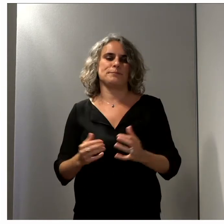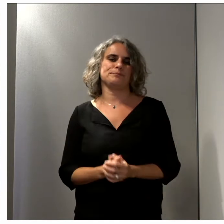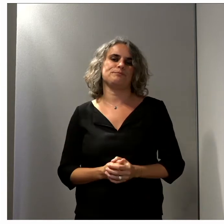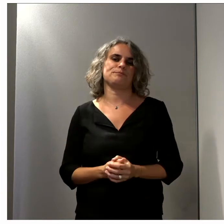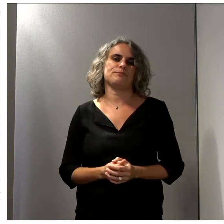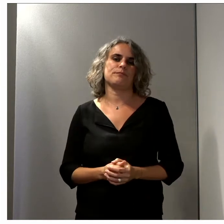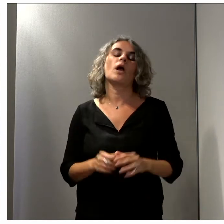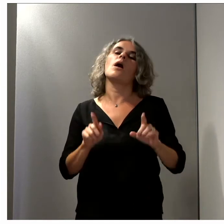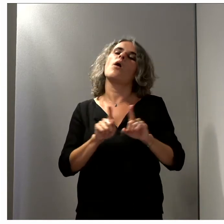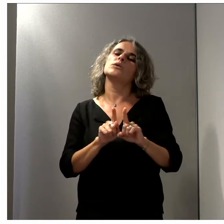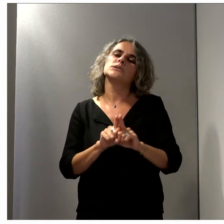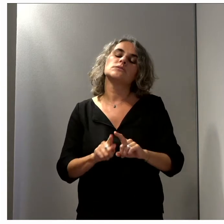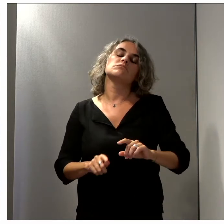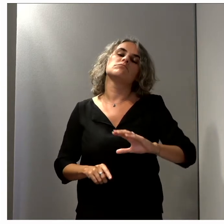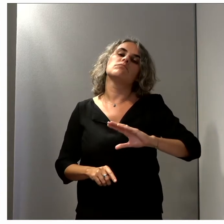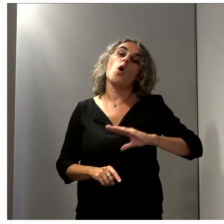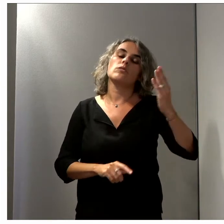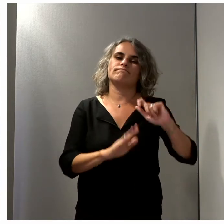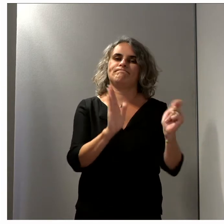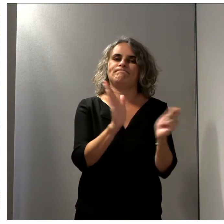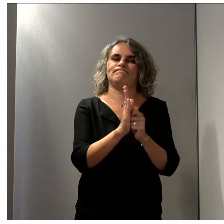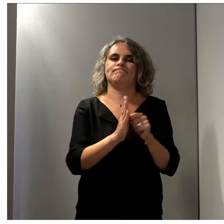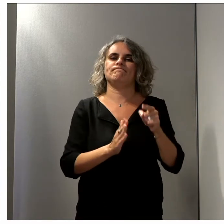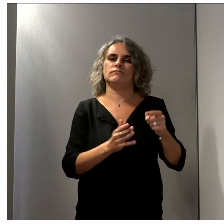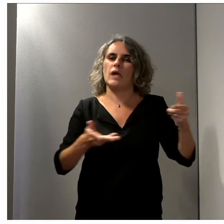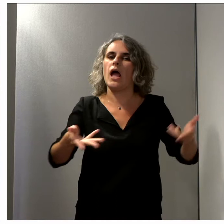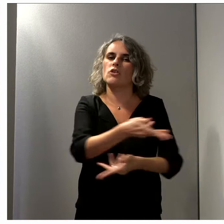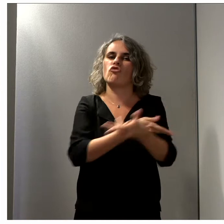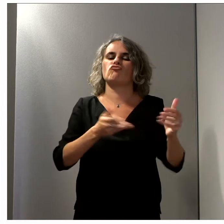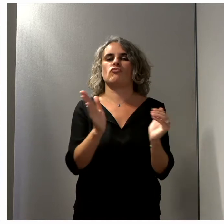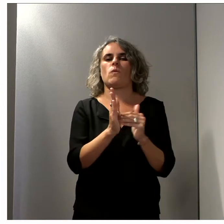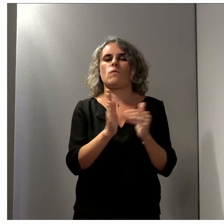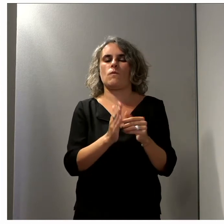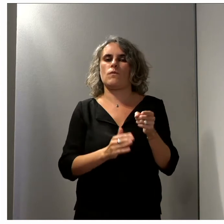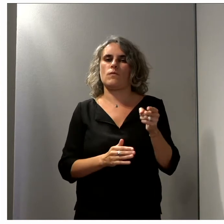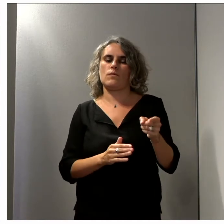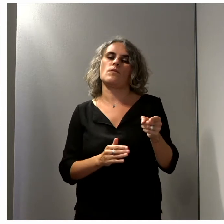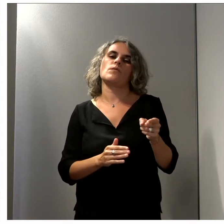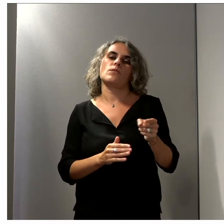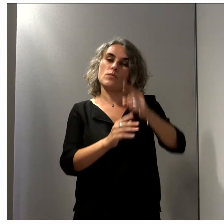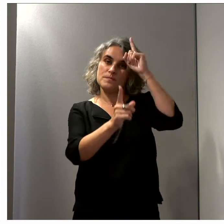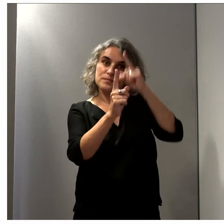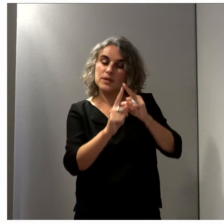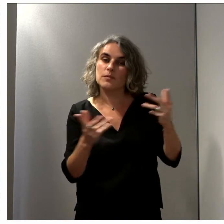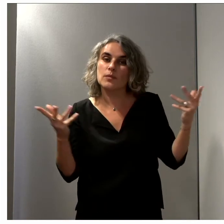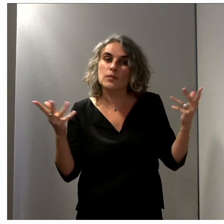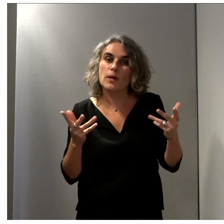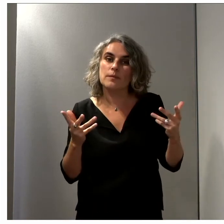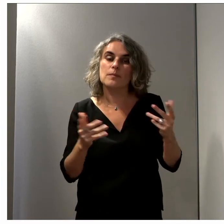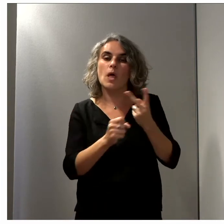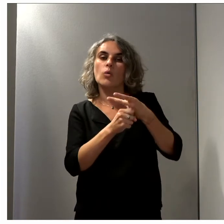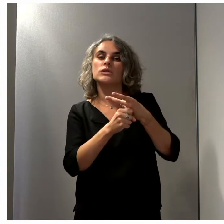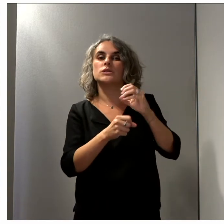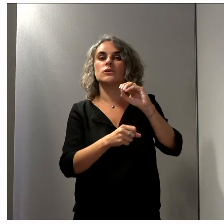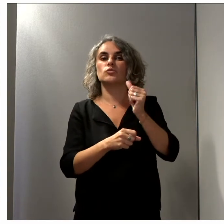il y a eu une troisième séquence, donc un troisième moment d'échange entre les participants de ces ateliers autour des usages des